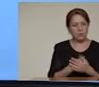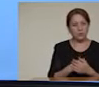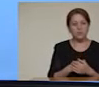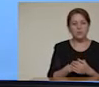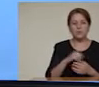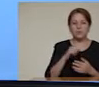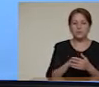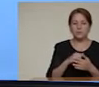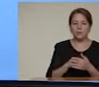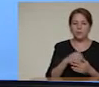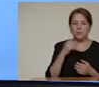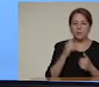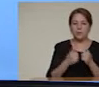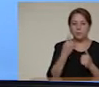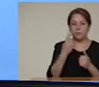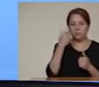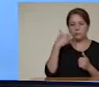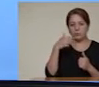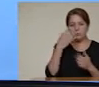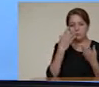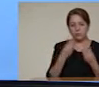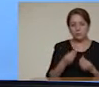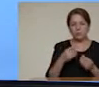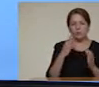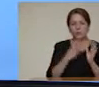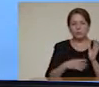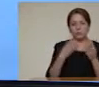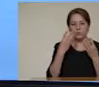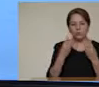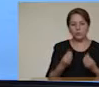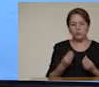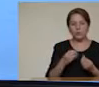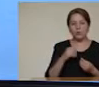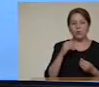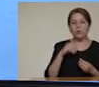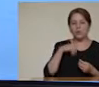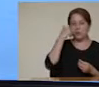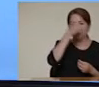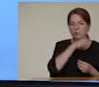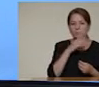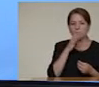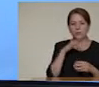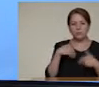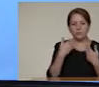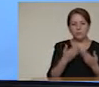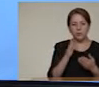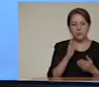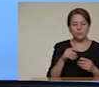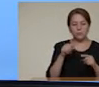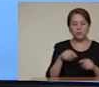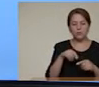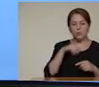Chunki har bir 30 kun 90 kundan iborat fasllarni ifodalar edi. Va ana shu